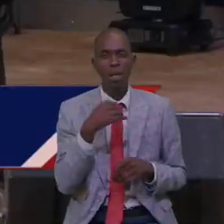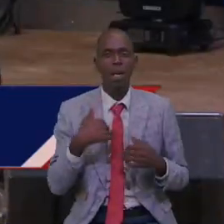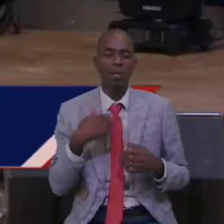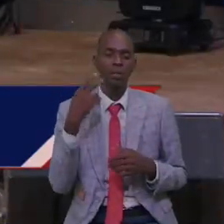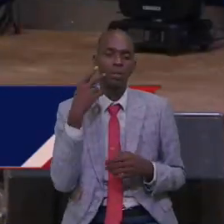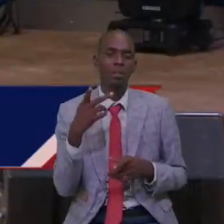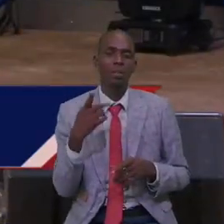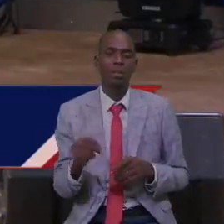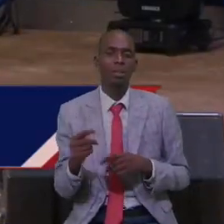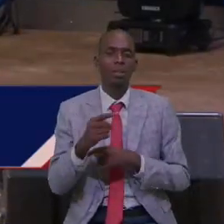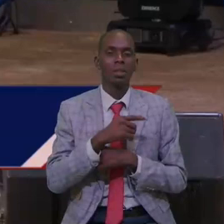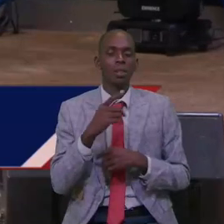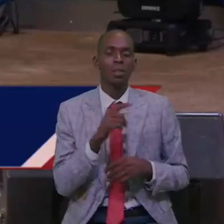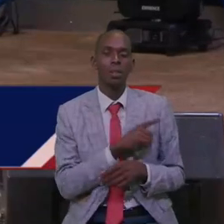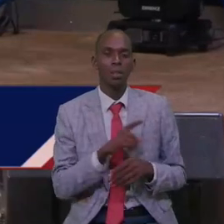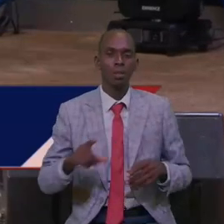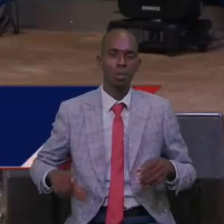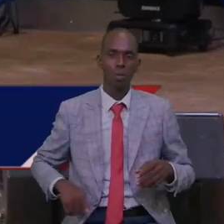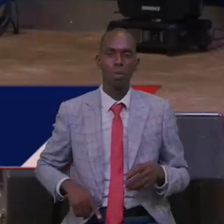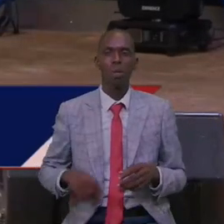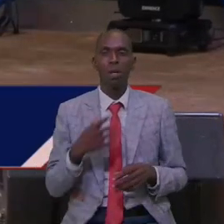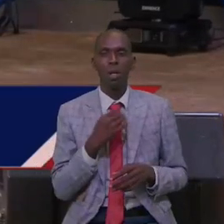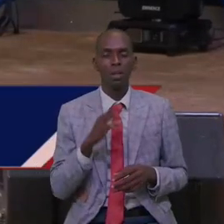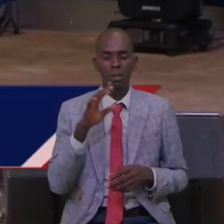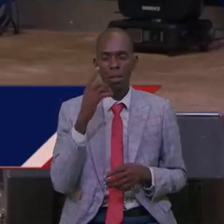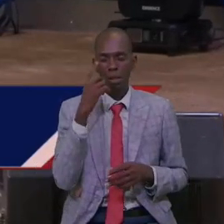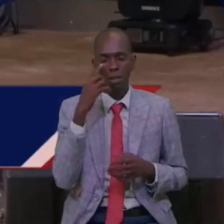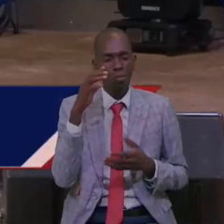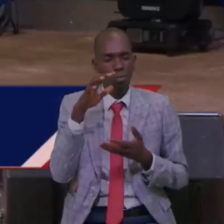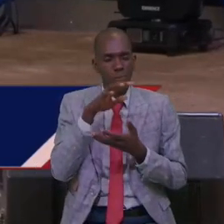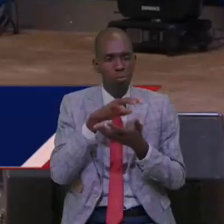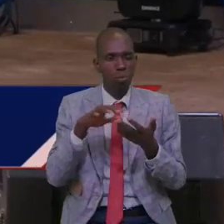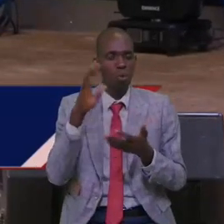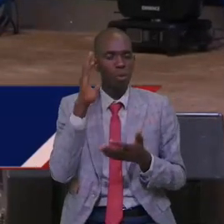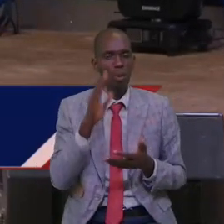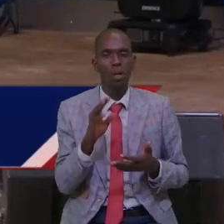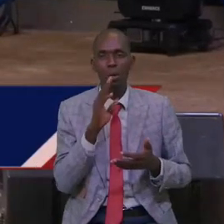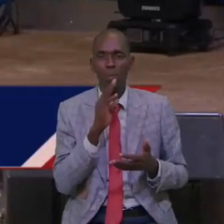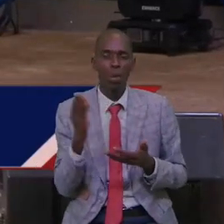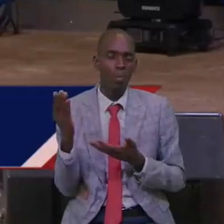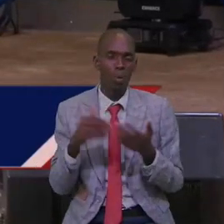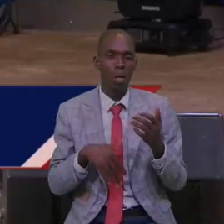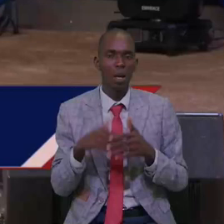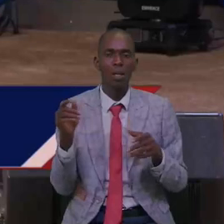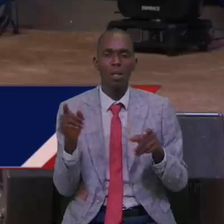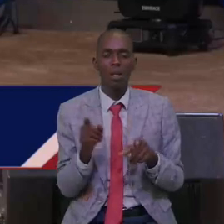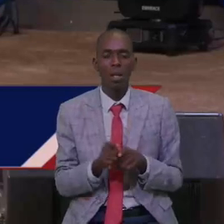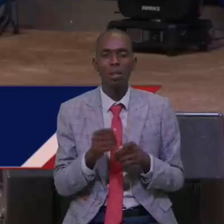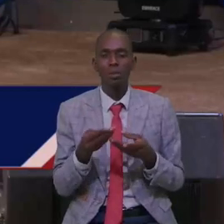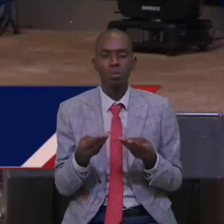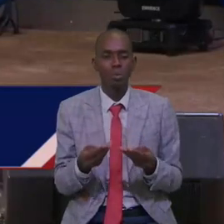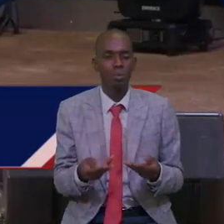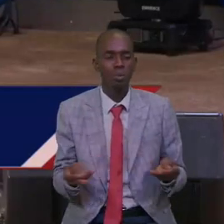péché contre l'Éternel. Je répandrai leur sang comme de la poussière et leur chair comme de